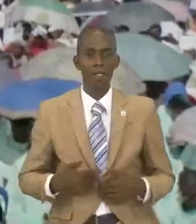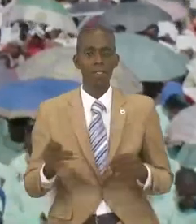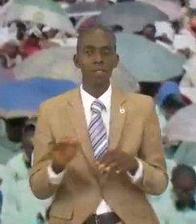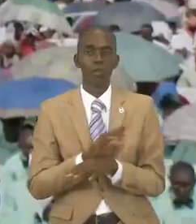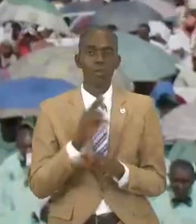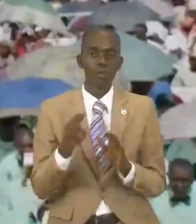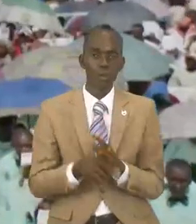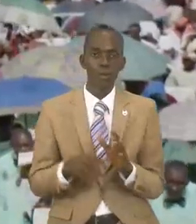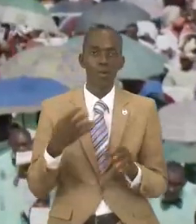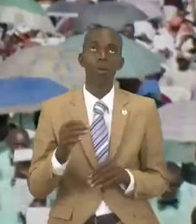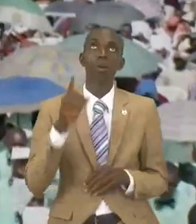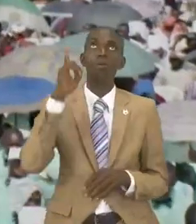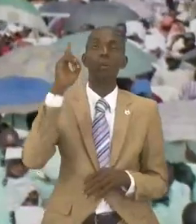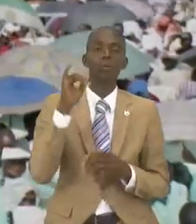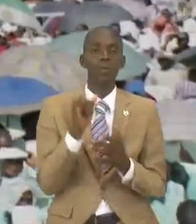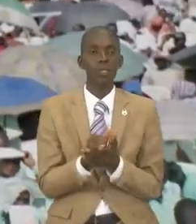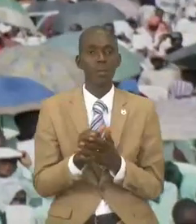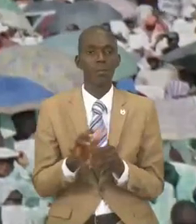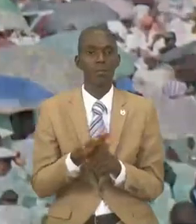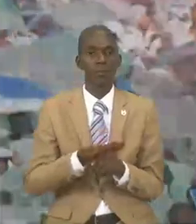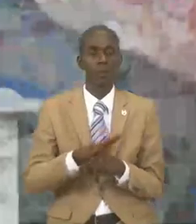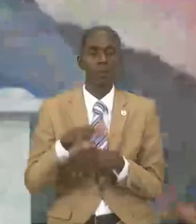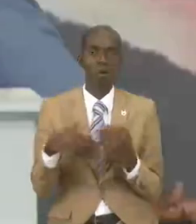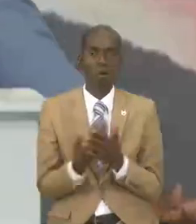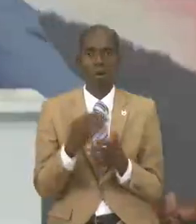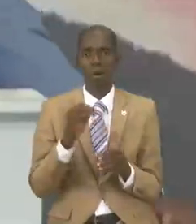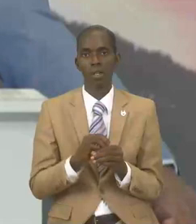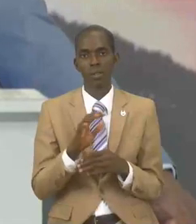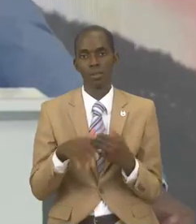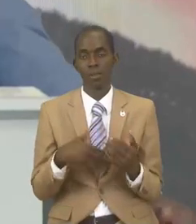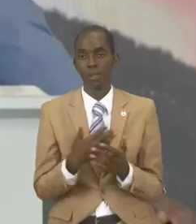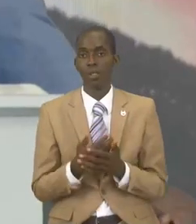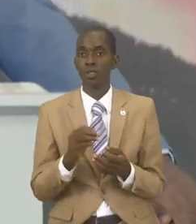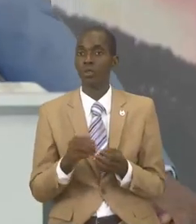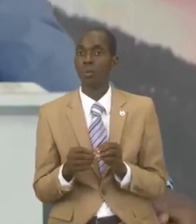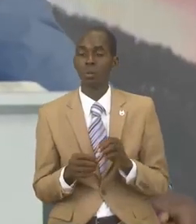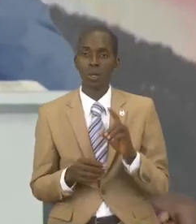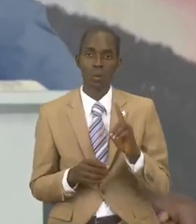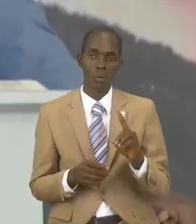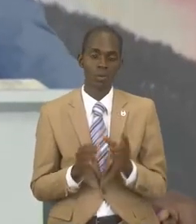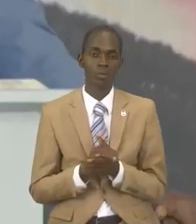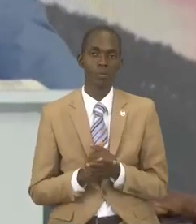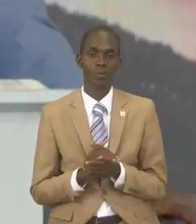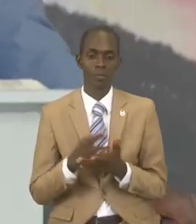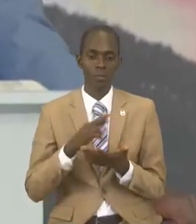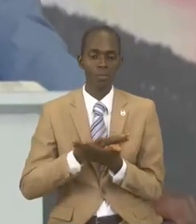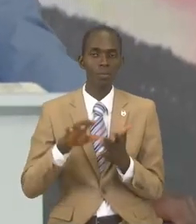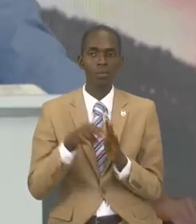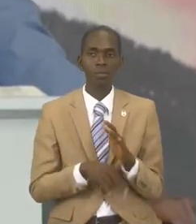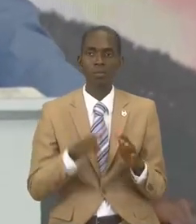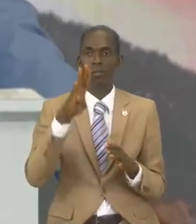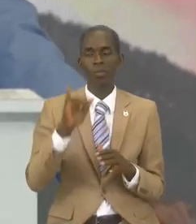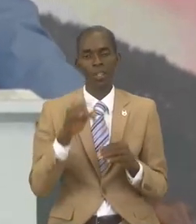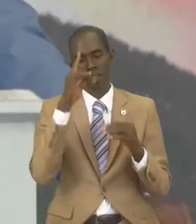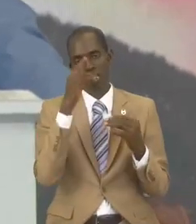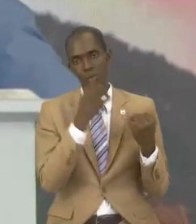remplit tout en tous. Nous allons voir trois sous-thèmes ici. 1. La justice par